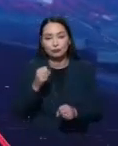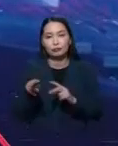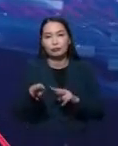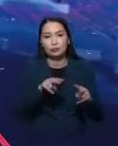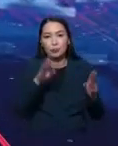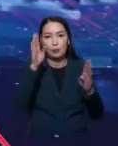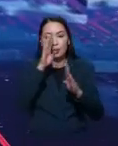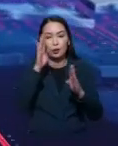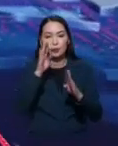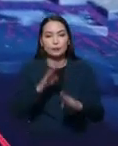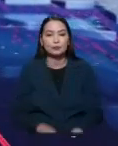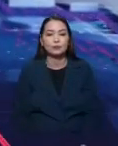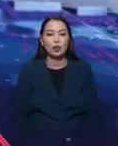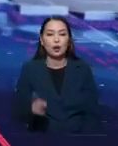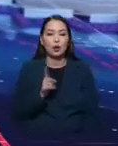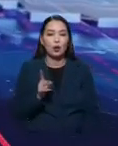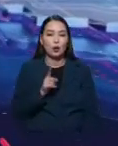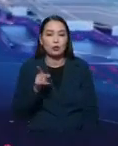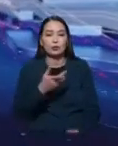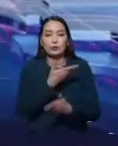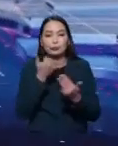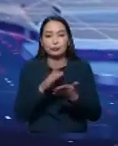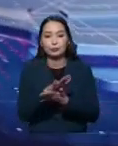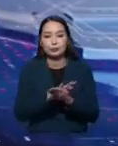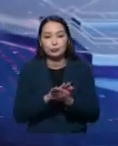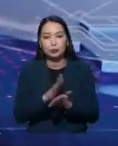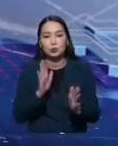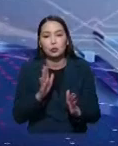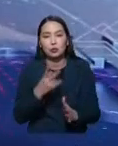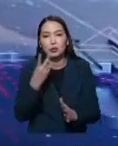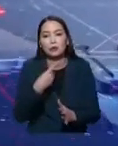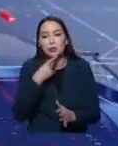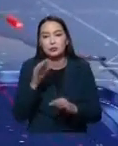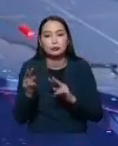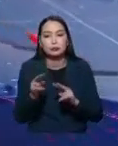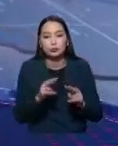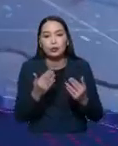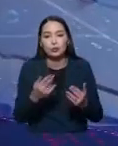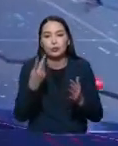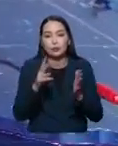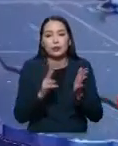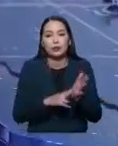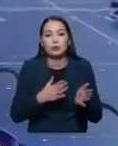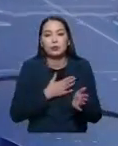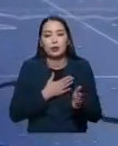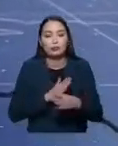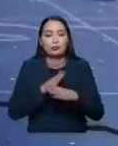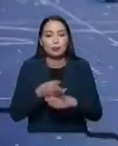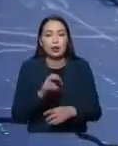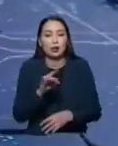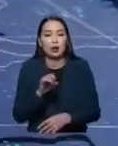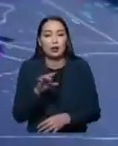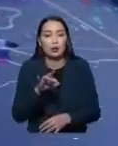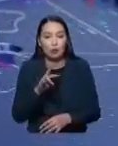Охраны почти нет. Там, да, там сидят два инспектора. Ну вот за 27 наших посещений